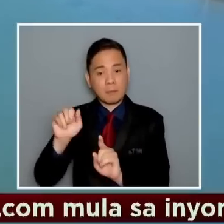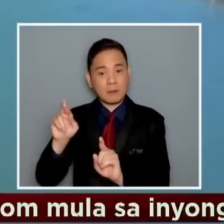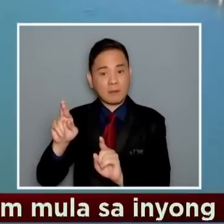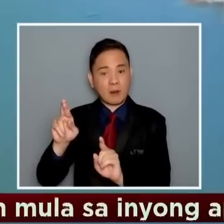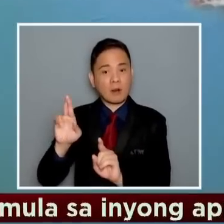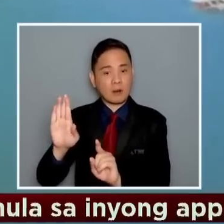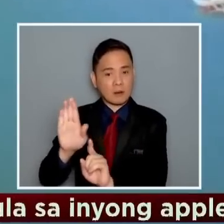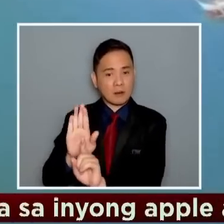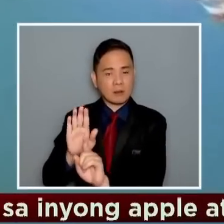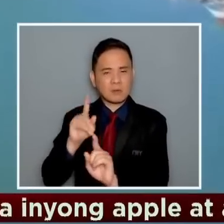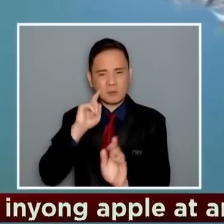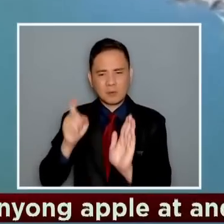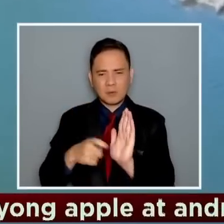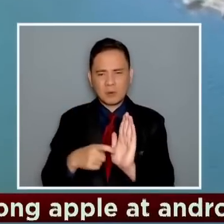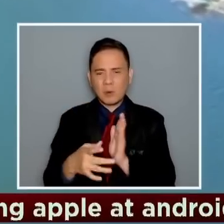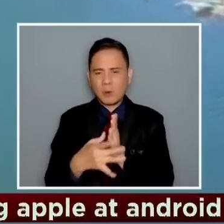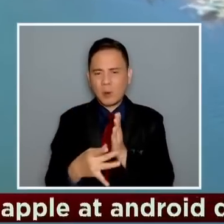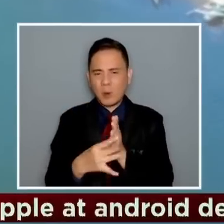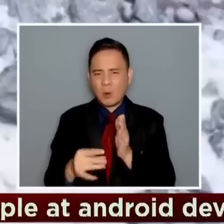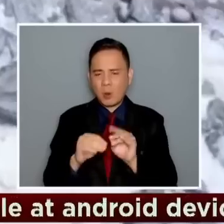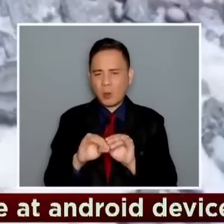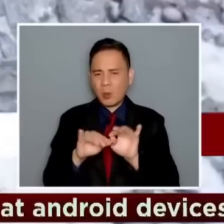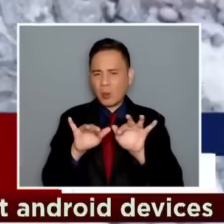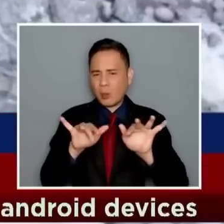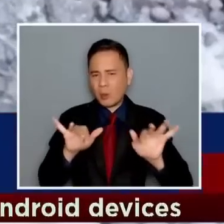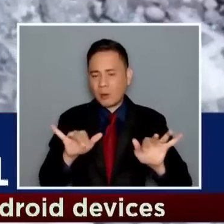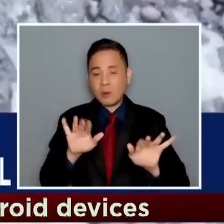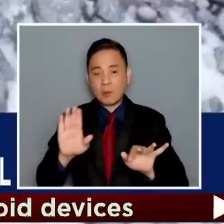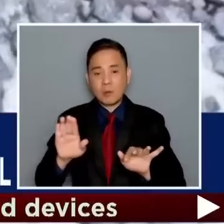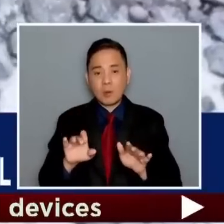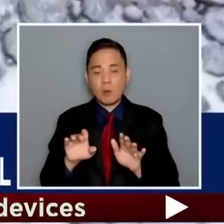ng petroleum products sa mga nakolekta nilang